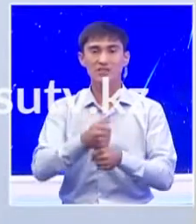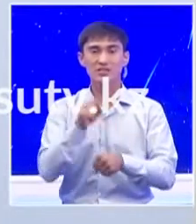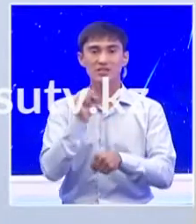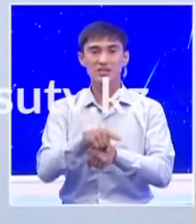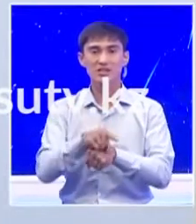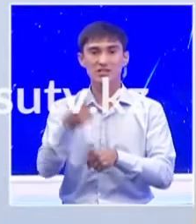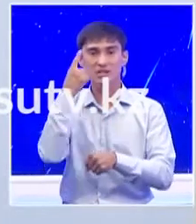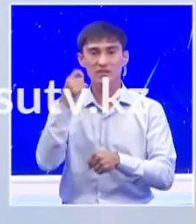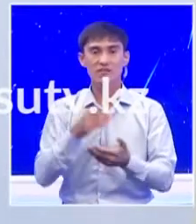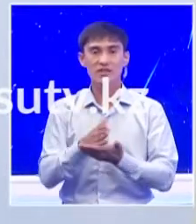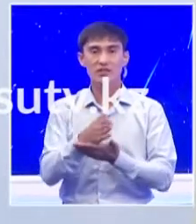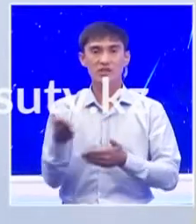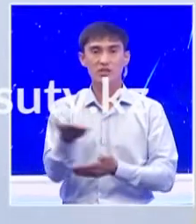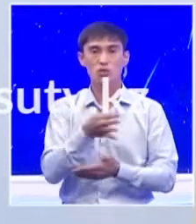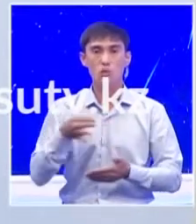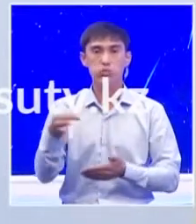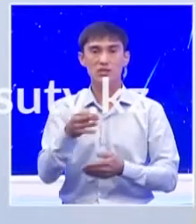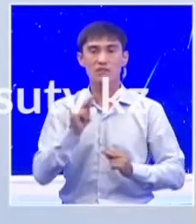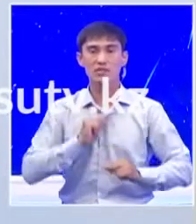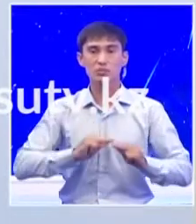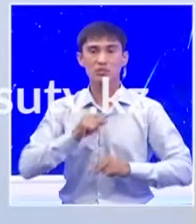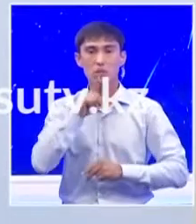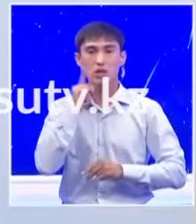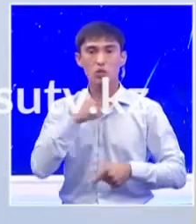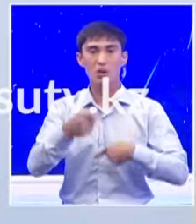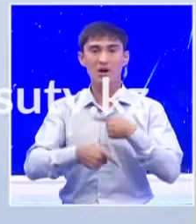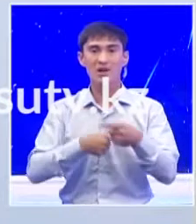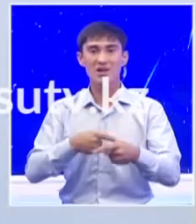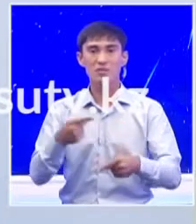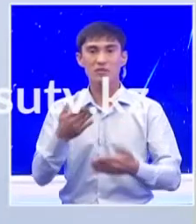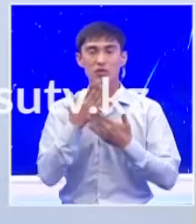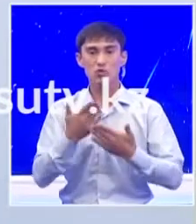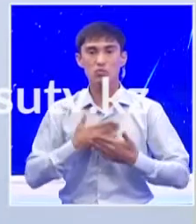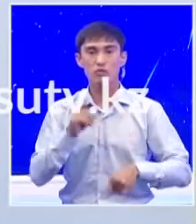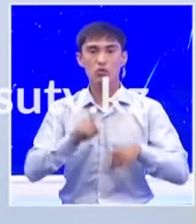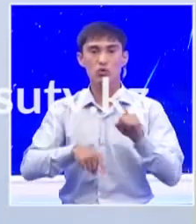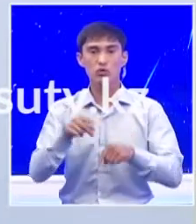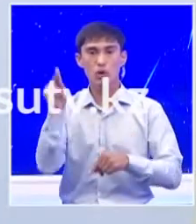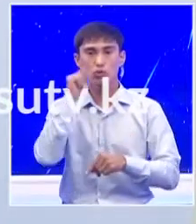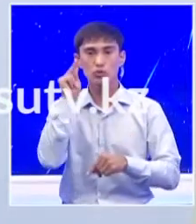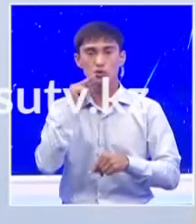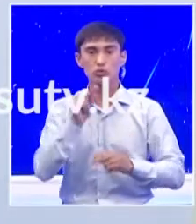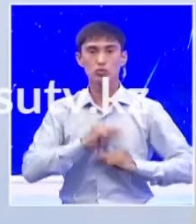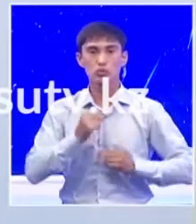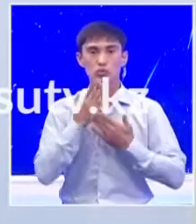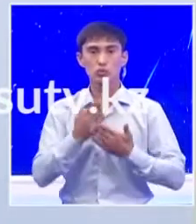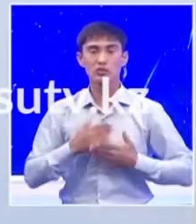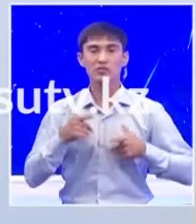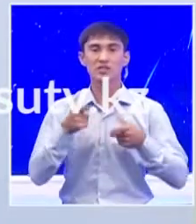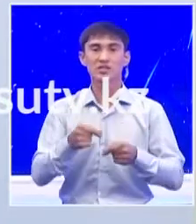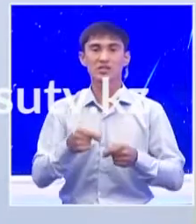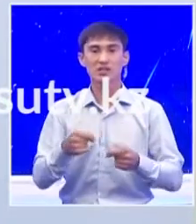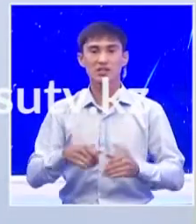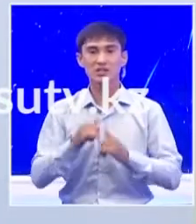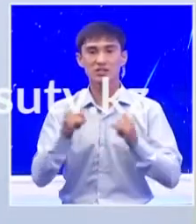Совета ветеранов нашей области – это воспитывать молодое поколение, прививать любовь к родине, научить трудолюбию и внести свой вклад в развитие